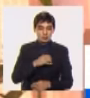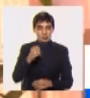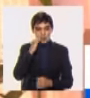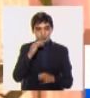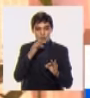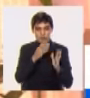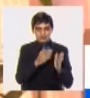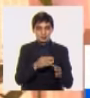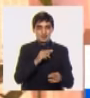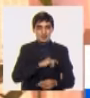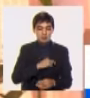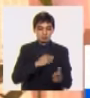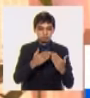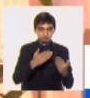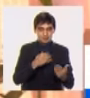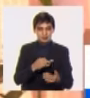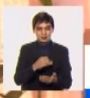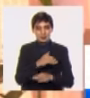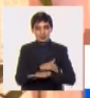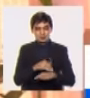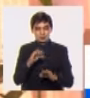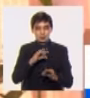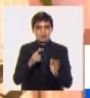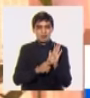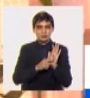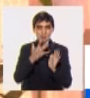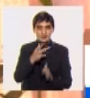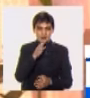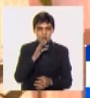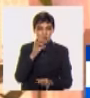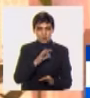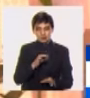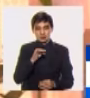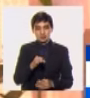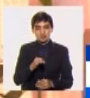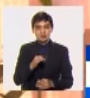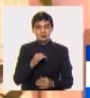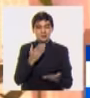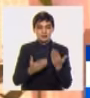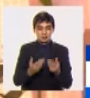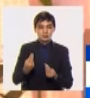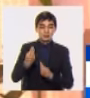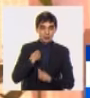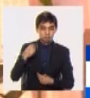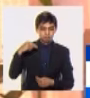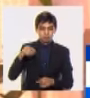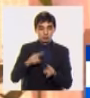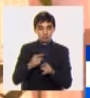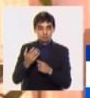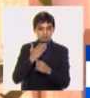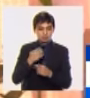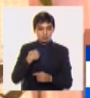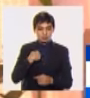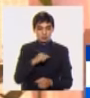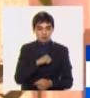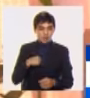естественно отработать в преддверии 75-летие вот если бы дали нам сигнал бы естественно мы бы это